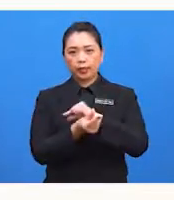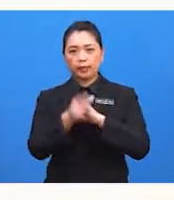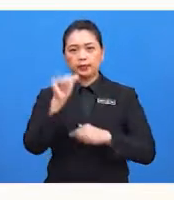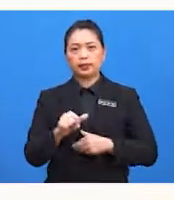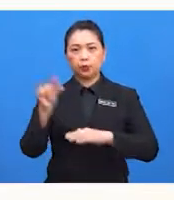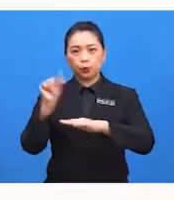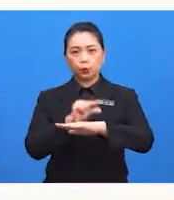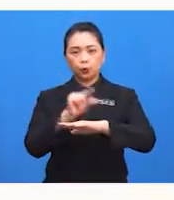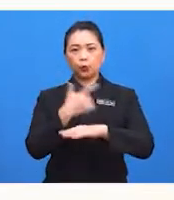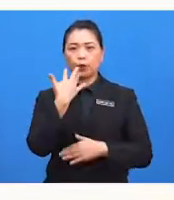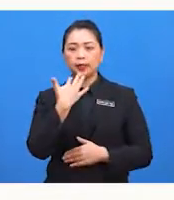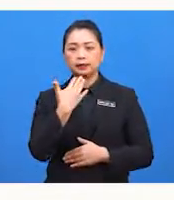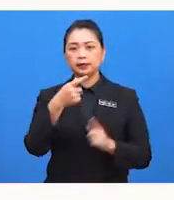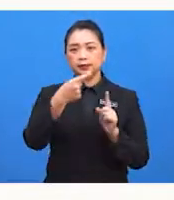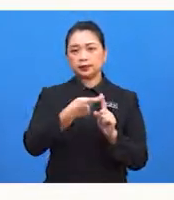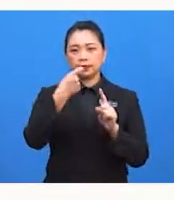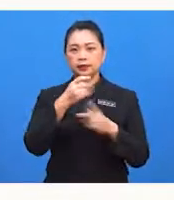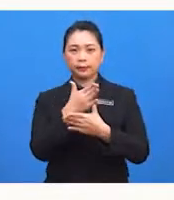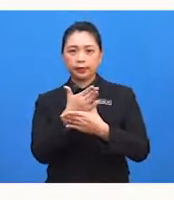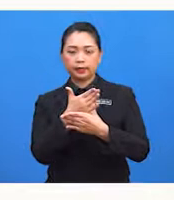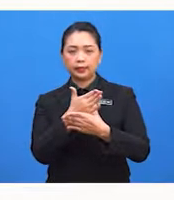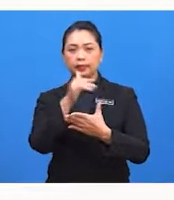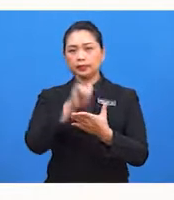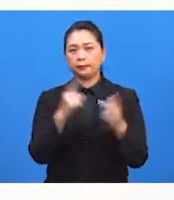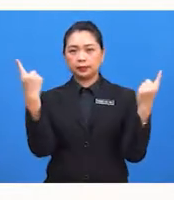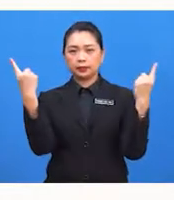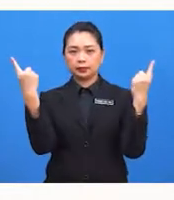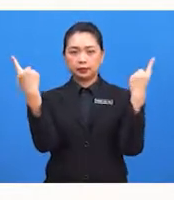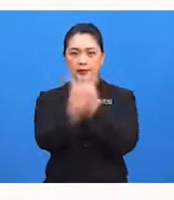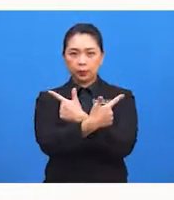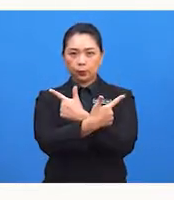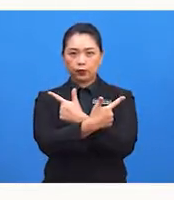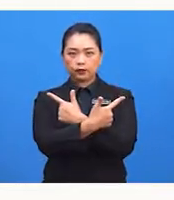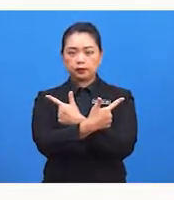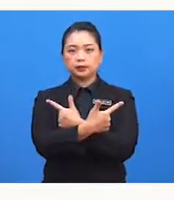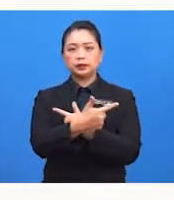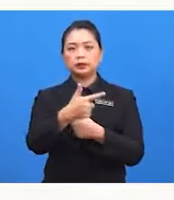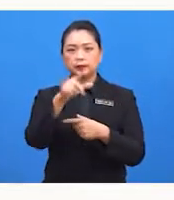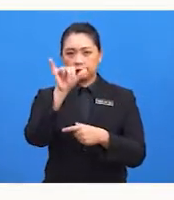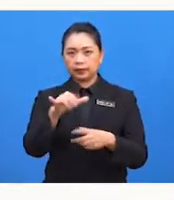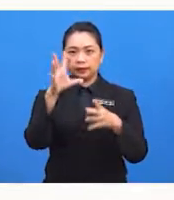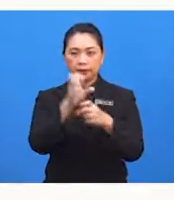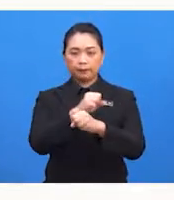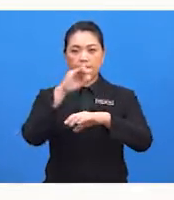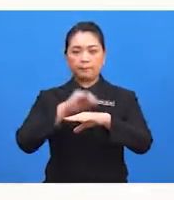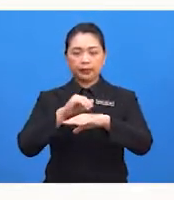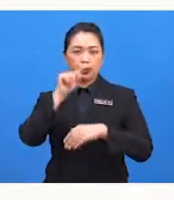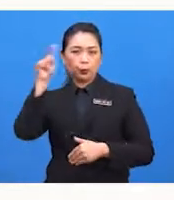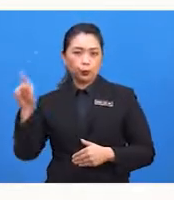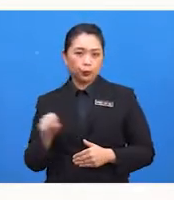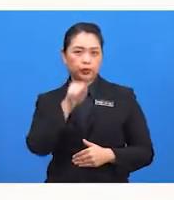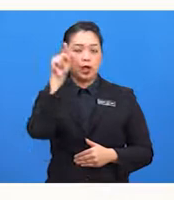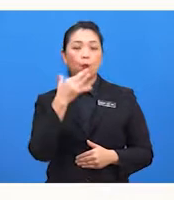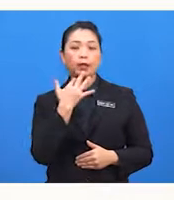bahagian yang bertentangan dan terdapat pada roda warna. Contohnya, warna